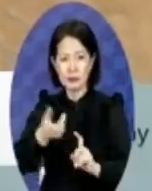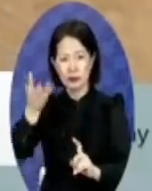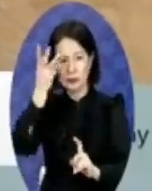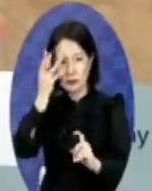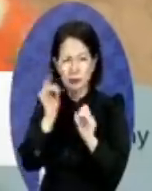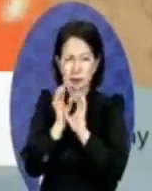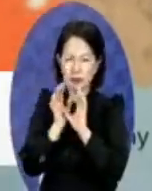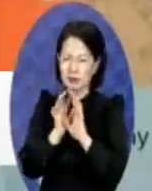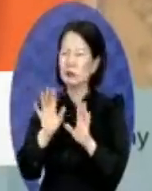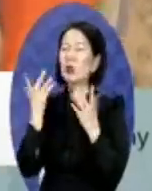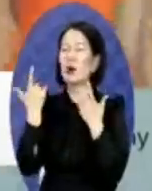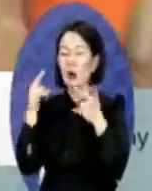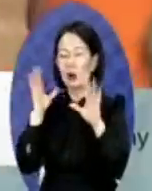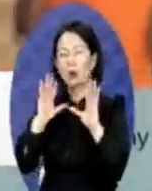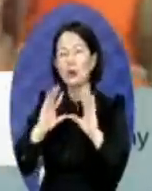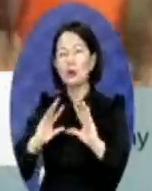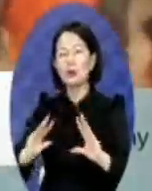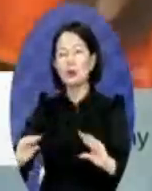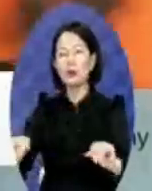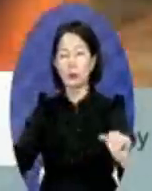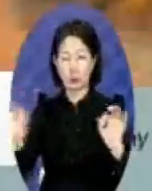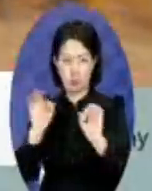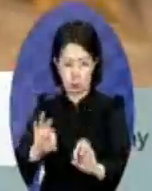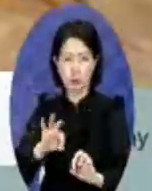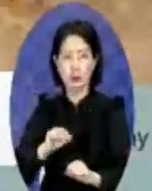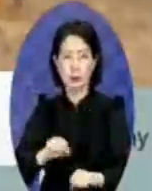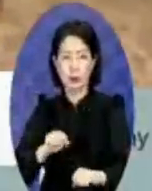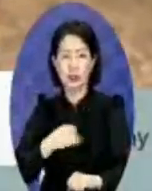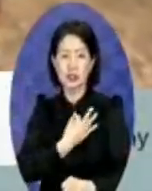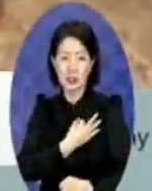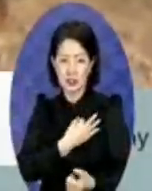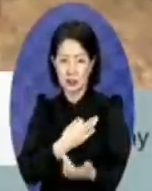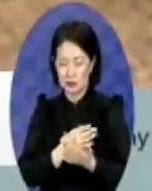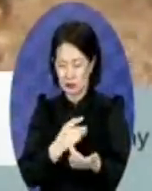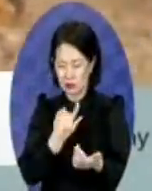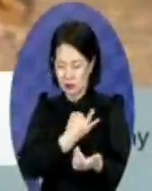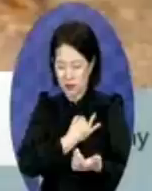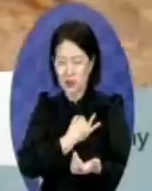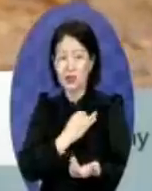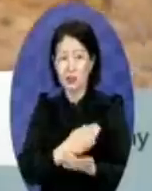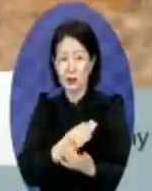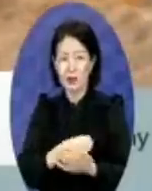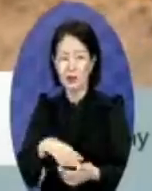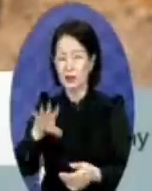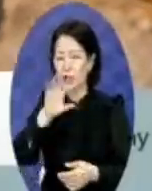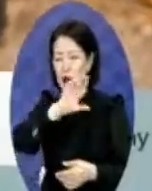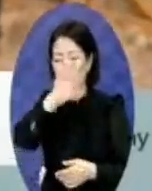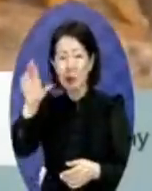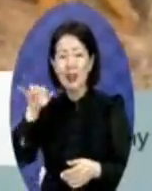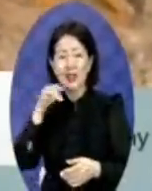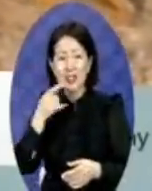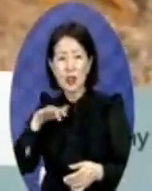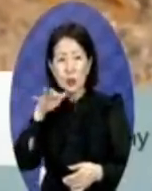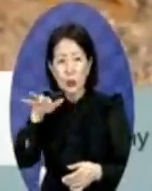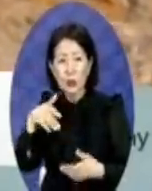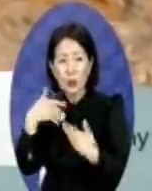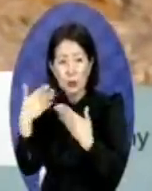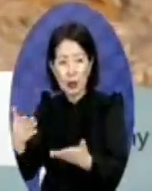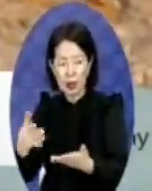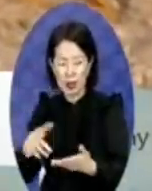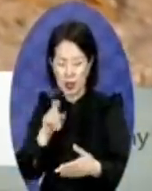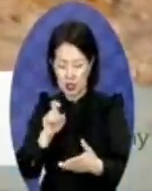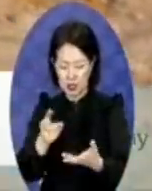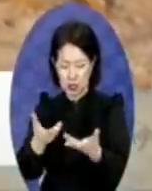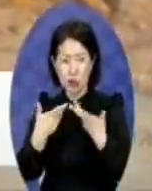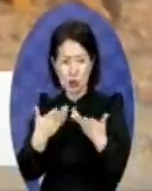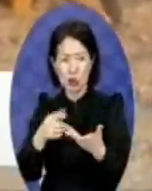арилна гэдэгт бол итгэлтэй байна гэдэг байр сууртай. За мөн одоо энэ төсөл Европын байгалийн хий хэрэглэгчид болоод хий нийлүүлэгч Оросын ашиг